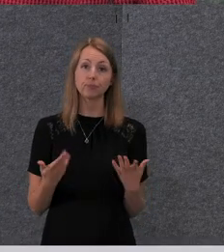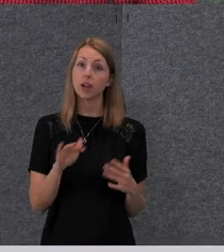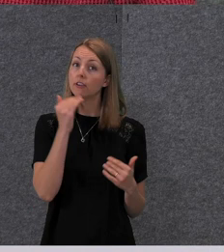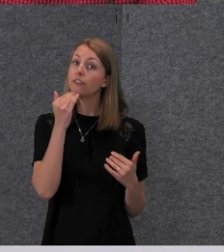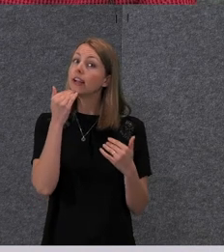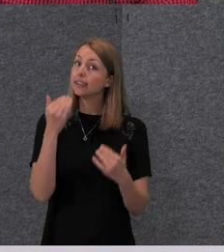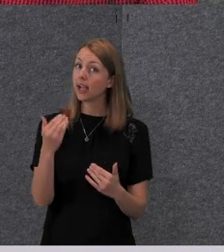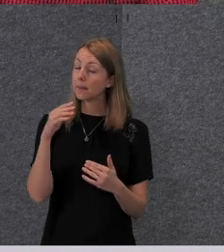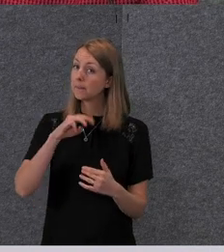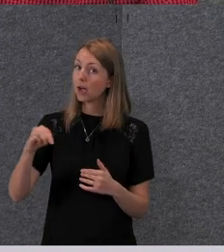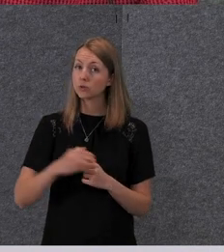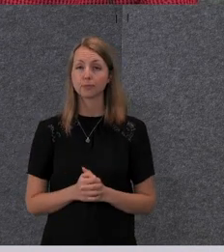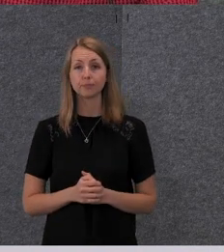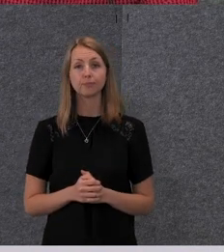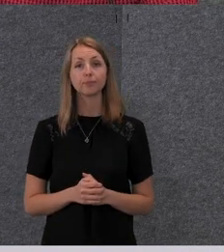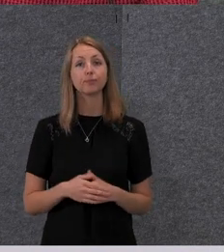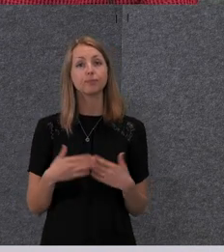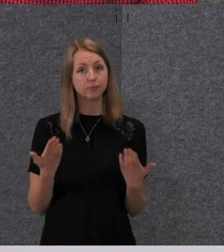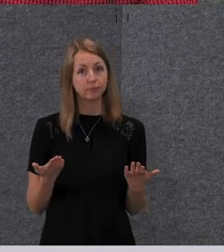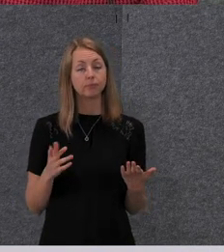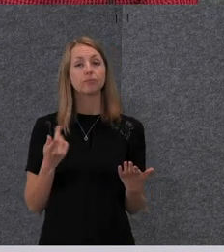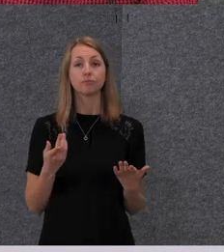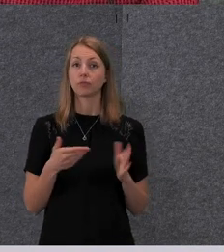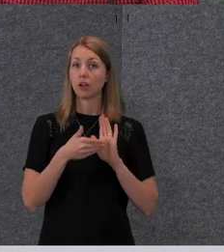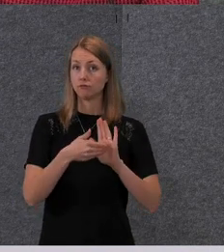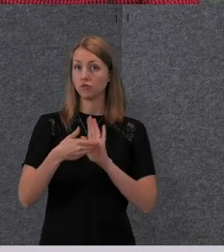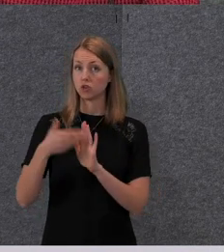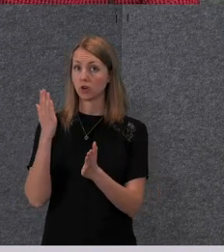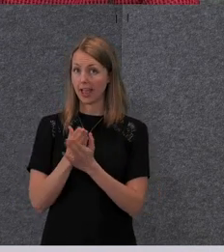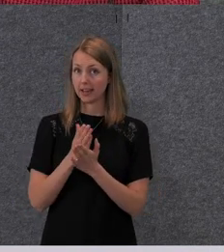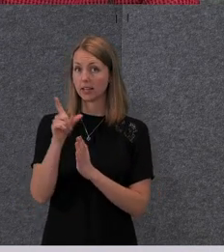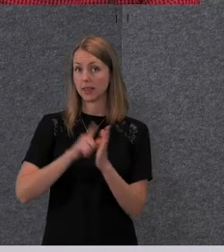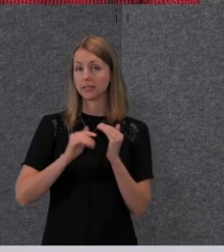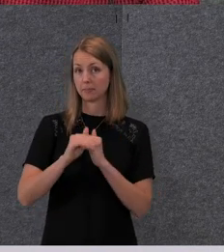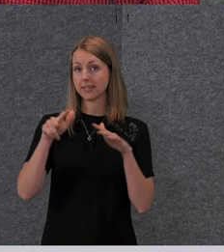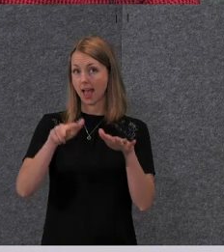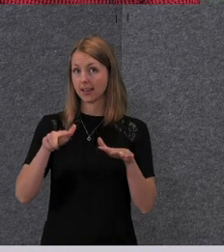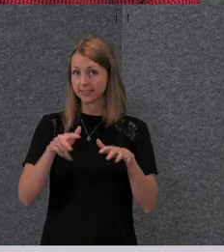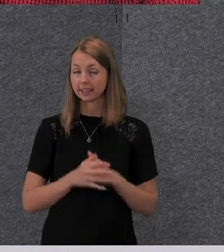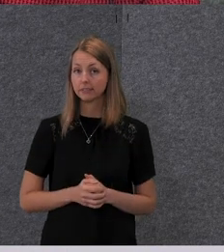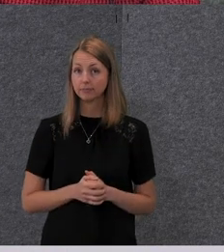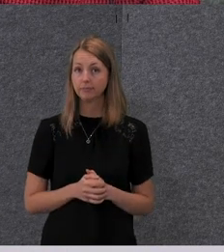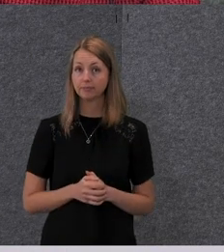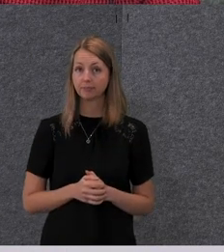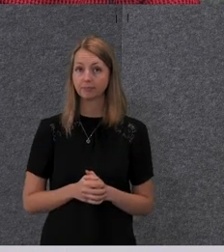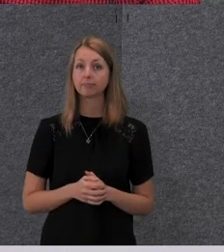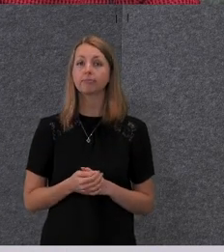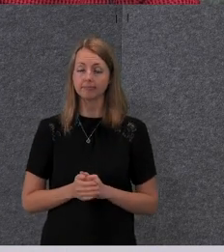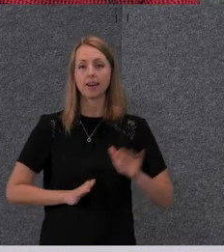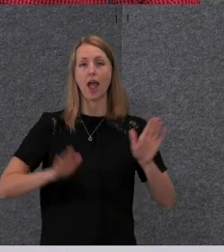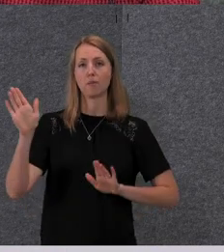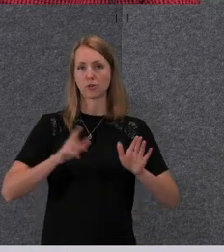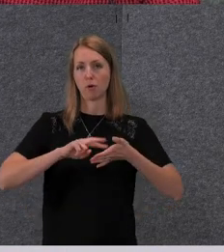Vielen Dank, Markus. Damit sind wir am Ende der Vorstellung des Listenplatzes 18 und bereiten die Abstimmung